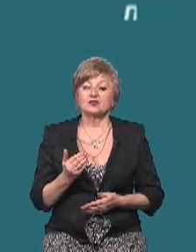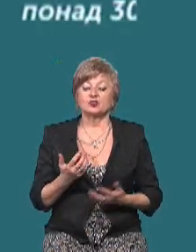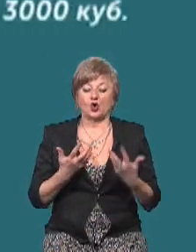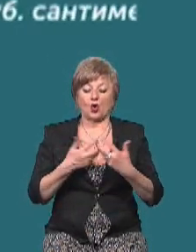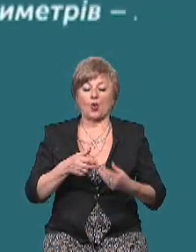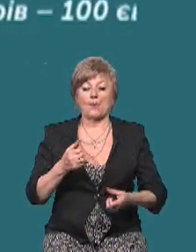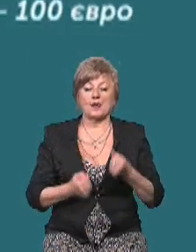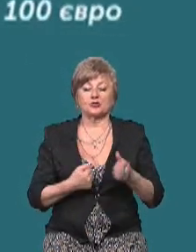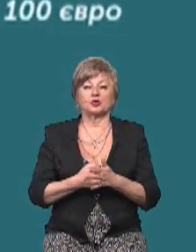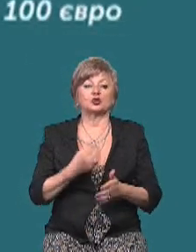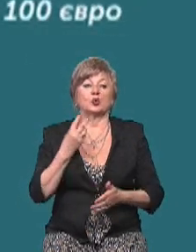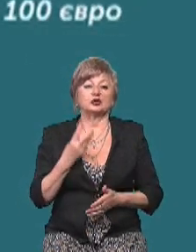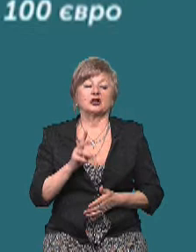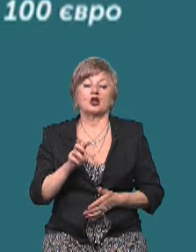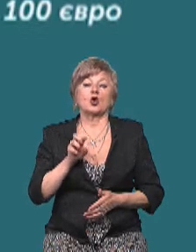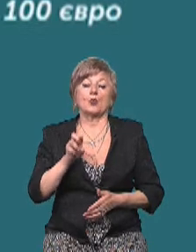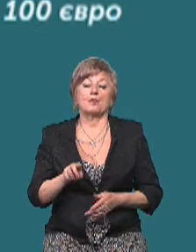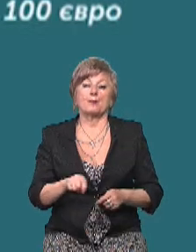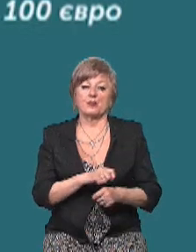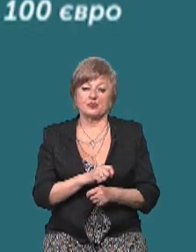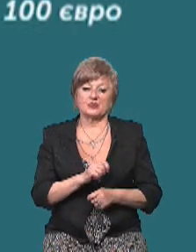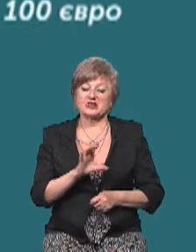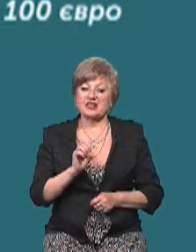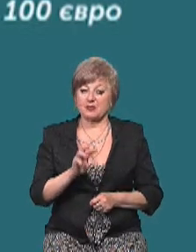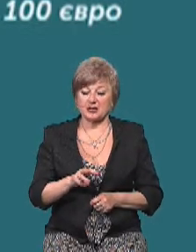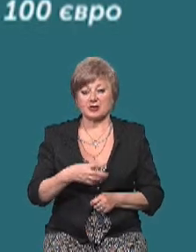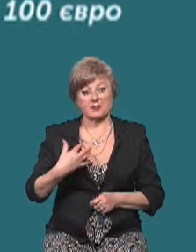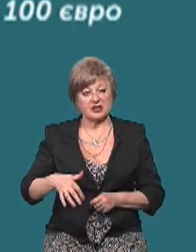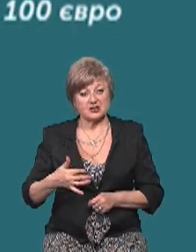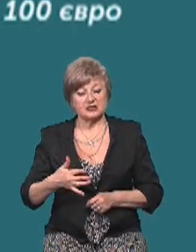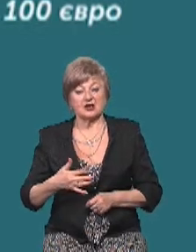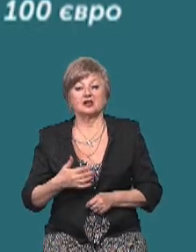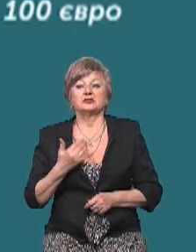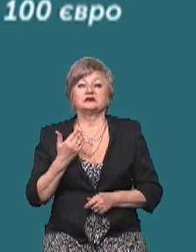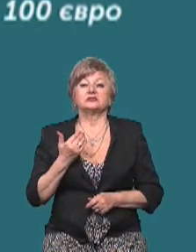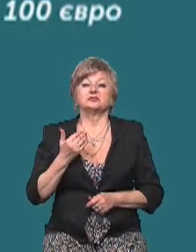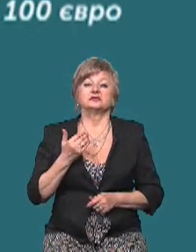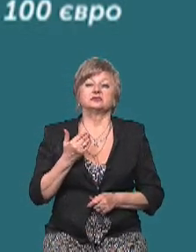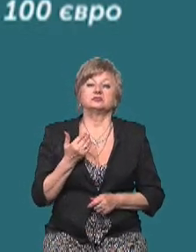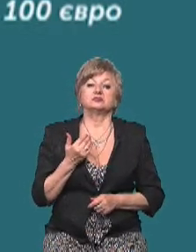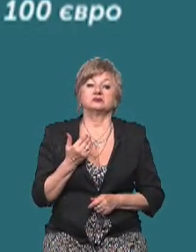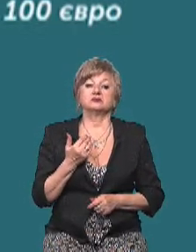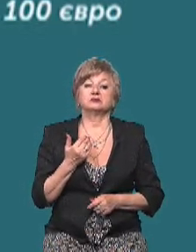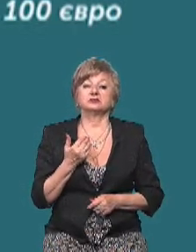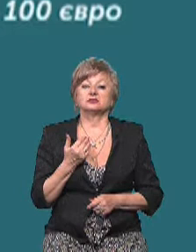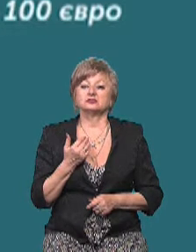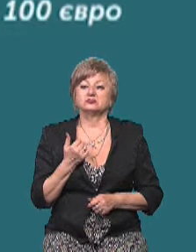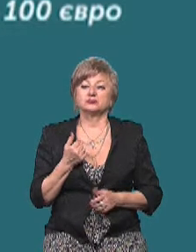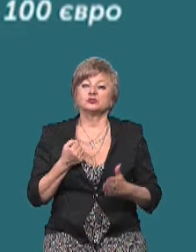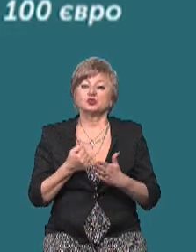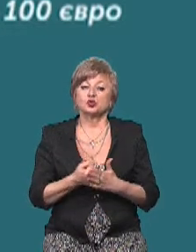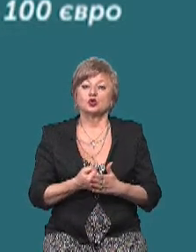внутрішнього згоряння до 3000 кубічних сантиметрів – 50. Понад 3000 кубічних сантиметрів – 100